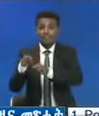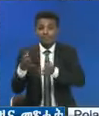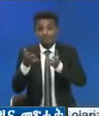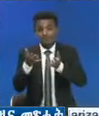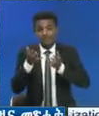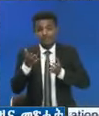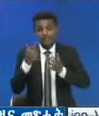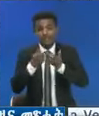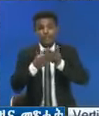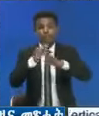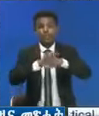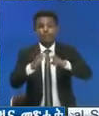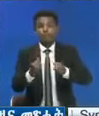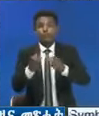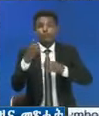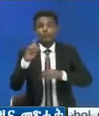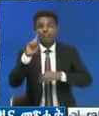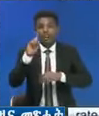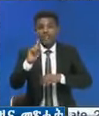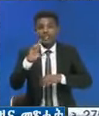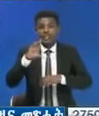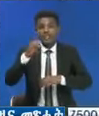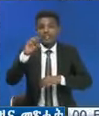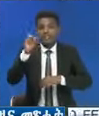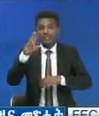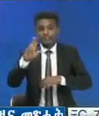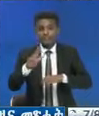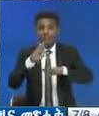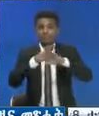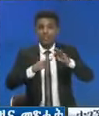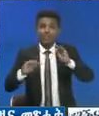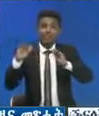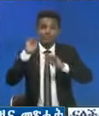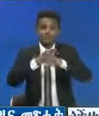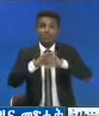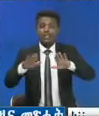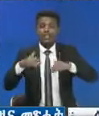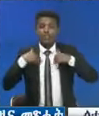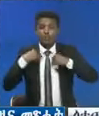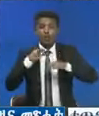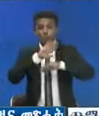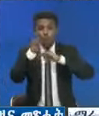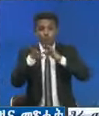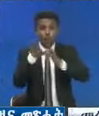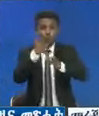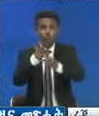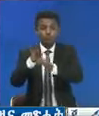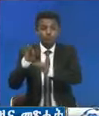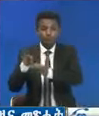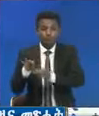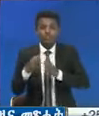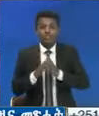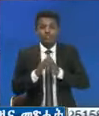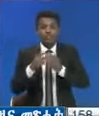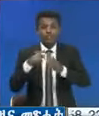ብዙ ስለሆነ 1 ሄክታር በላይ ስለሆነ መሬቴ ከዛ ላይ እኔ ሁሉን ለማስያዝ ነው ፍላጎቴ። ያው ታቅሜ ጋር ቀስ እያልኩ ላልማ ብዬ እንጂ ስለ